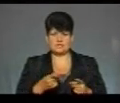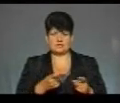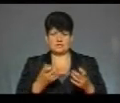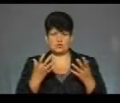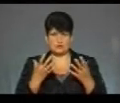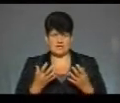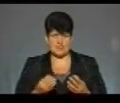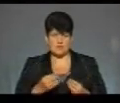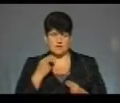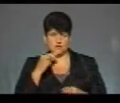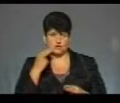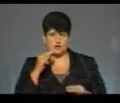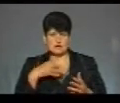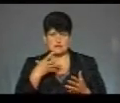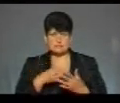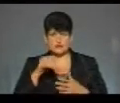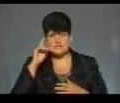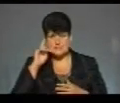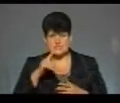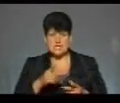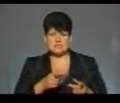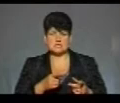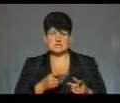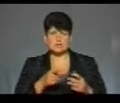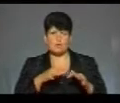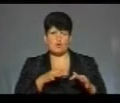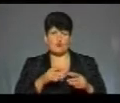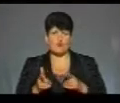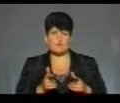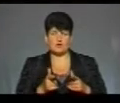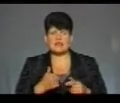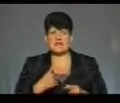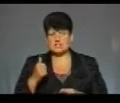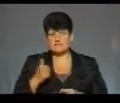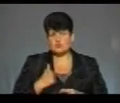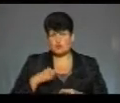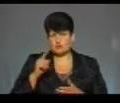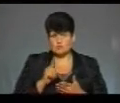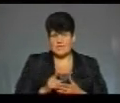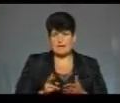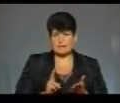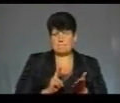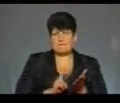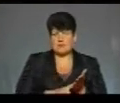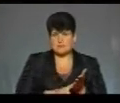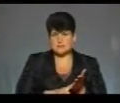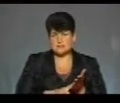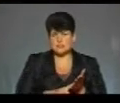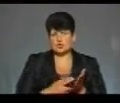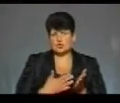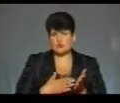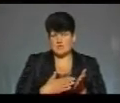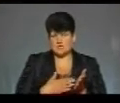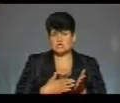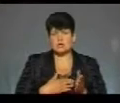дня вдосконалюють свої знання з бойової підготовки. Наші військовозобов'язані, які приписані до наших